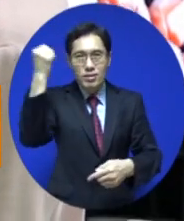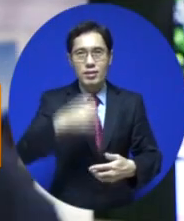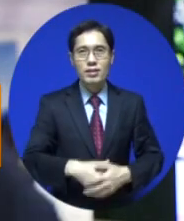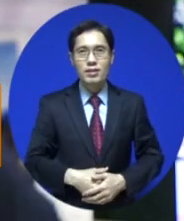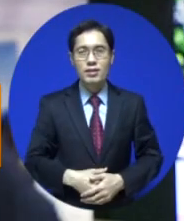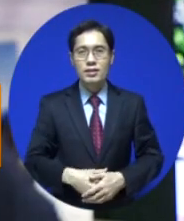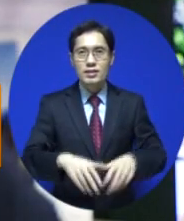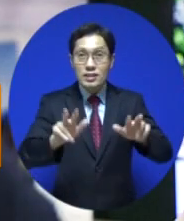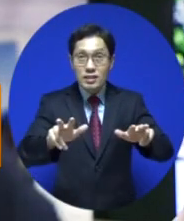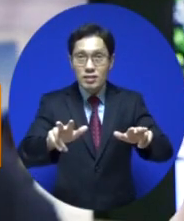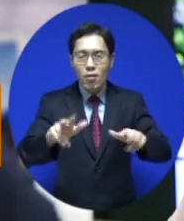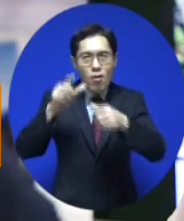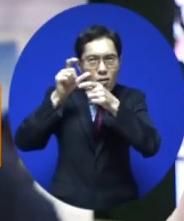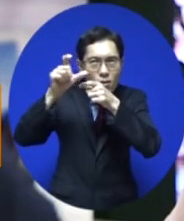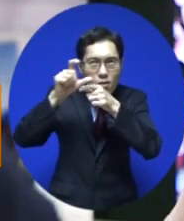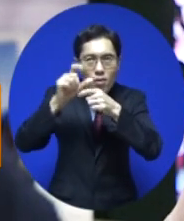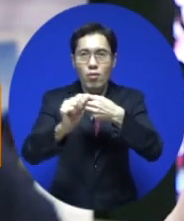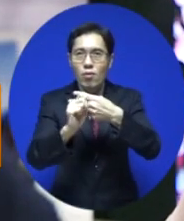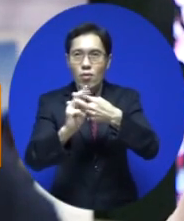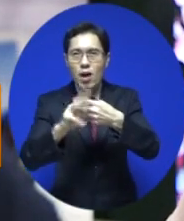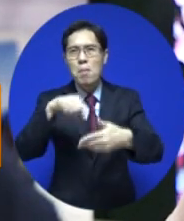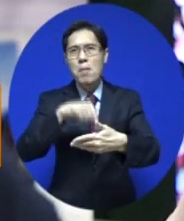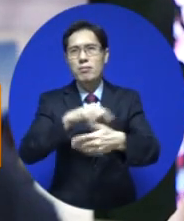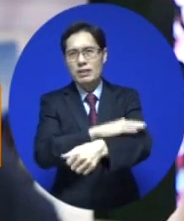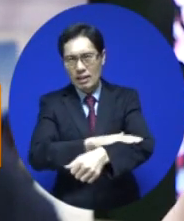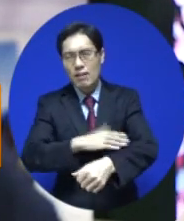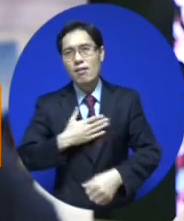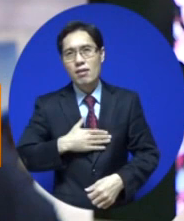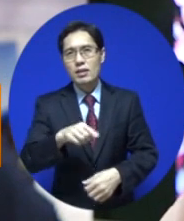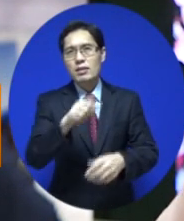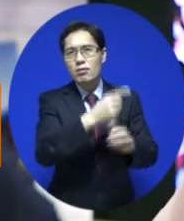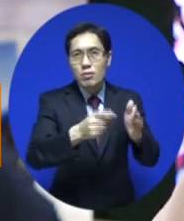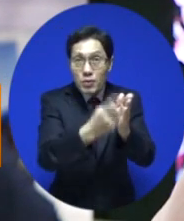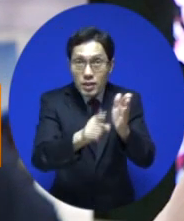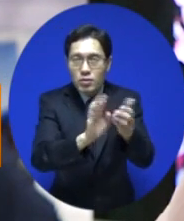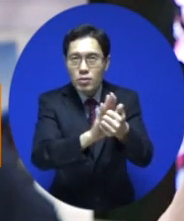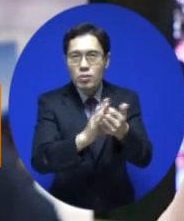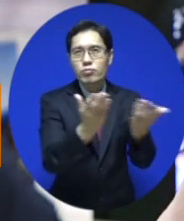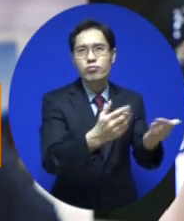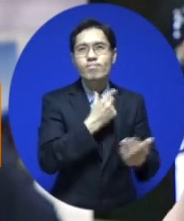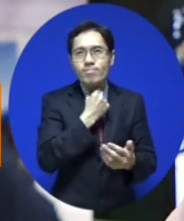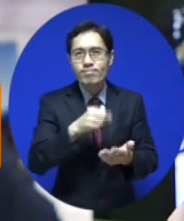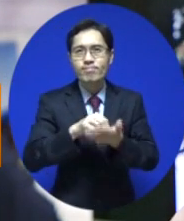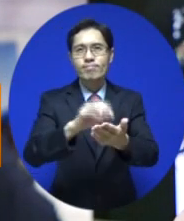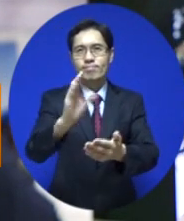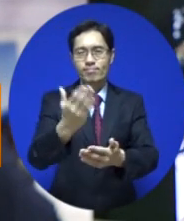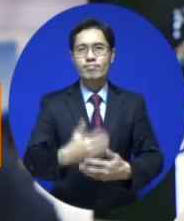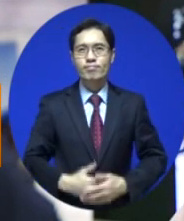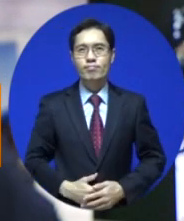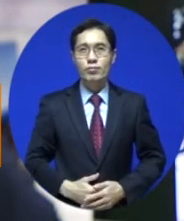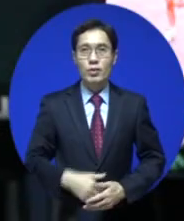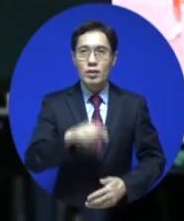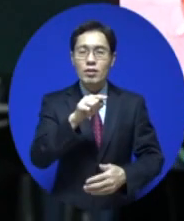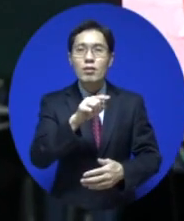또 그렇기 때문에 또 현재 고민하고 있는 중3들의 마음을 더 잘 알고 있고 또 그들을 위해서 많은 도움을 주고 싶어서 이렇게 참여하게